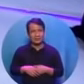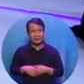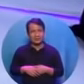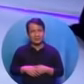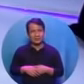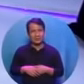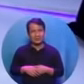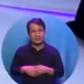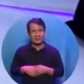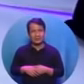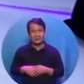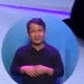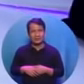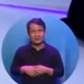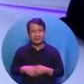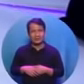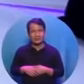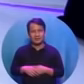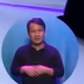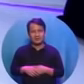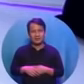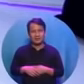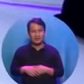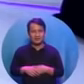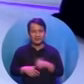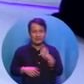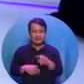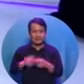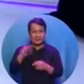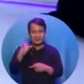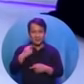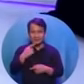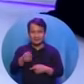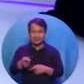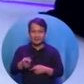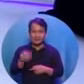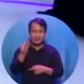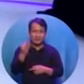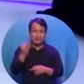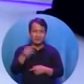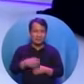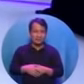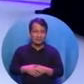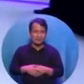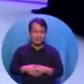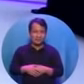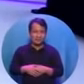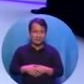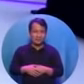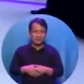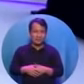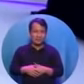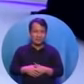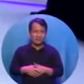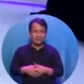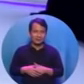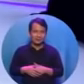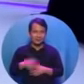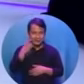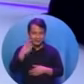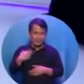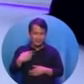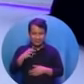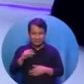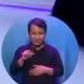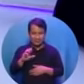na, balaan mo kumbat. Anong tanong kumbat? Bakit ka nagmumura? Di bakit scam yan? Hindi ito scam no.